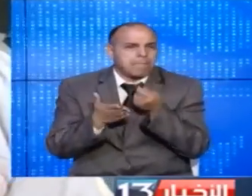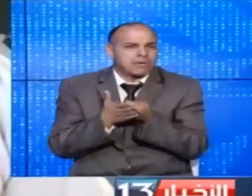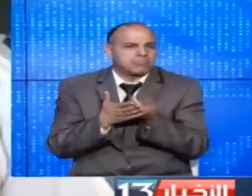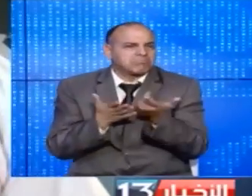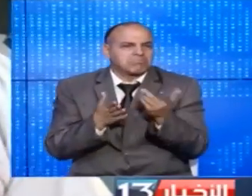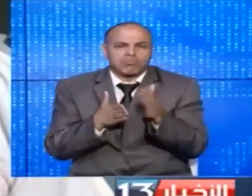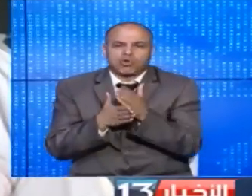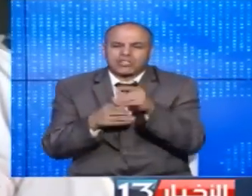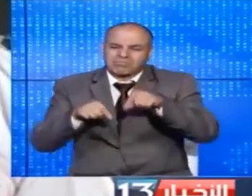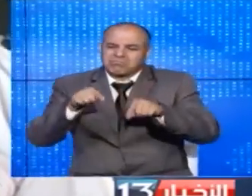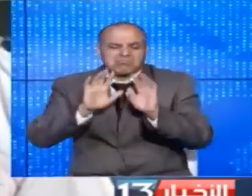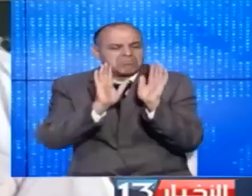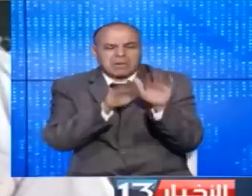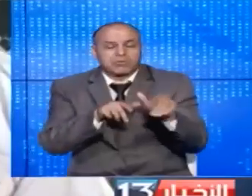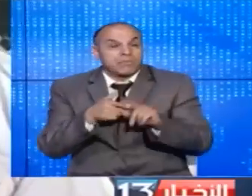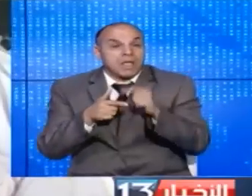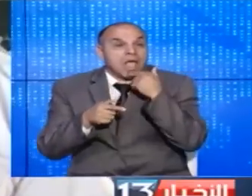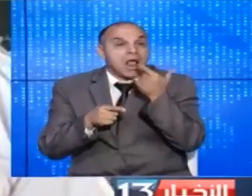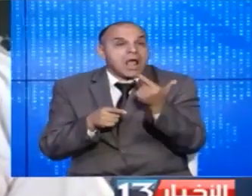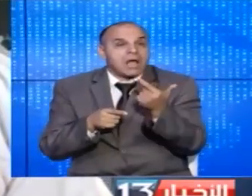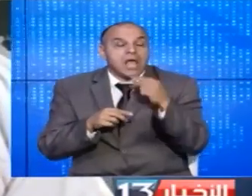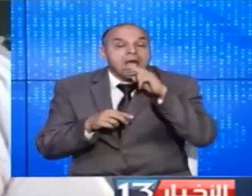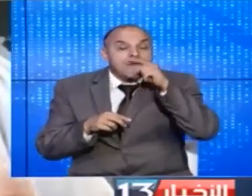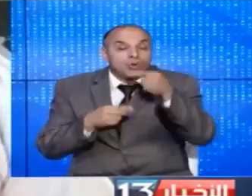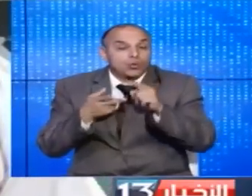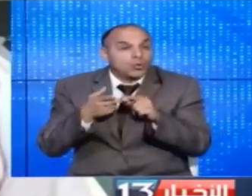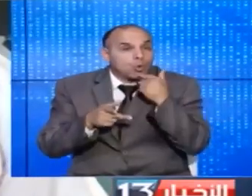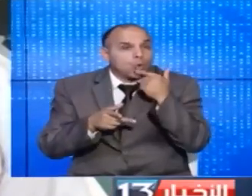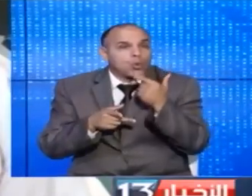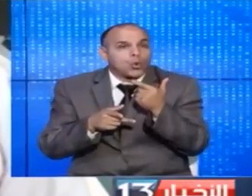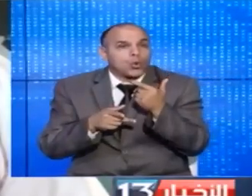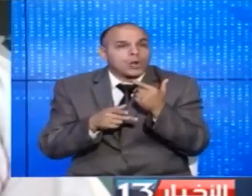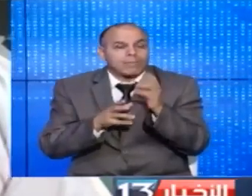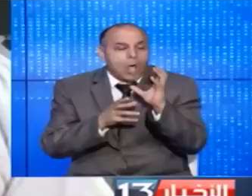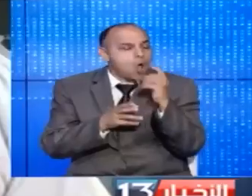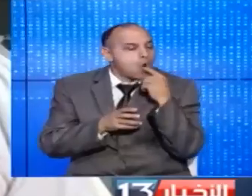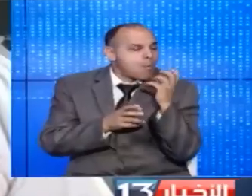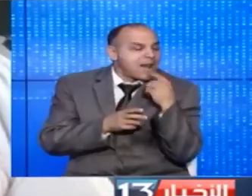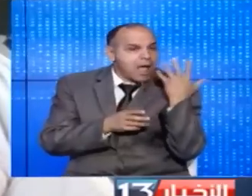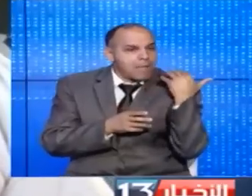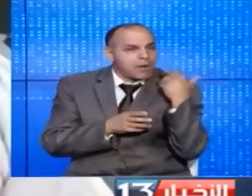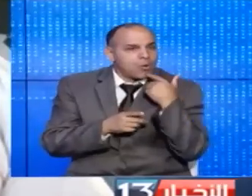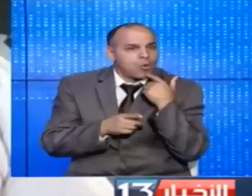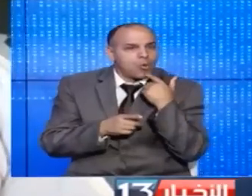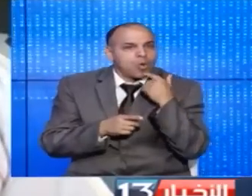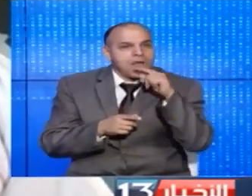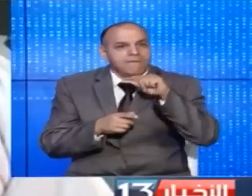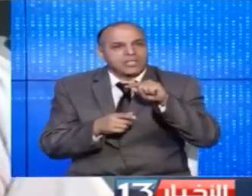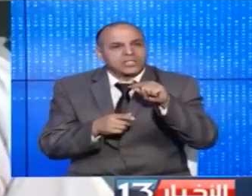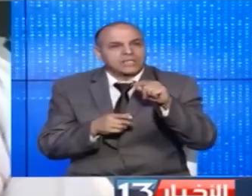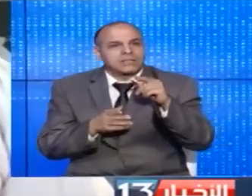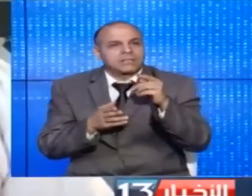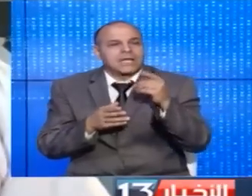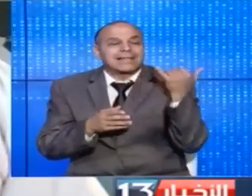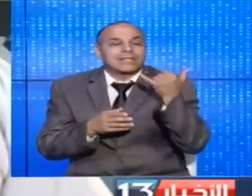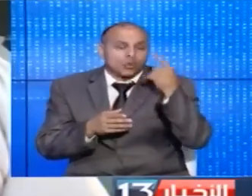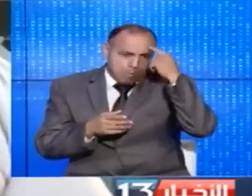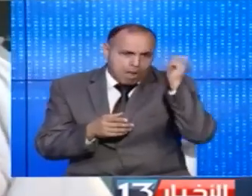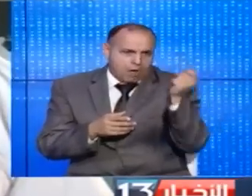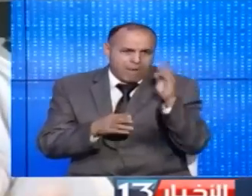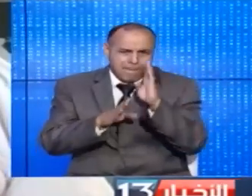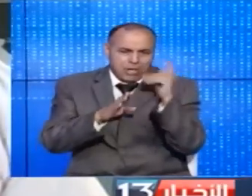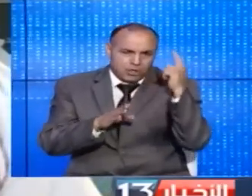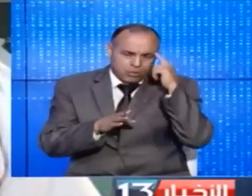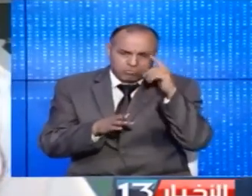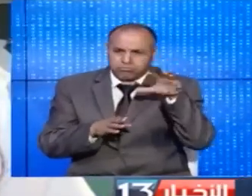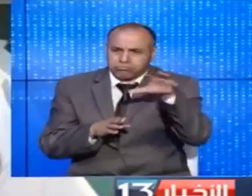المشاريع عن الغراسه. لو نستنسوا بالموروث نتاعنا في الرمان وخصوصا الموجود بجهه الدستور، ونقصد هنا الصنف